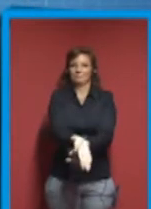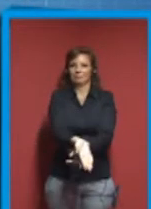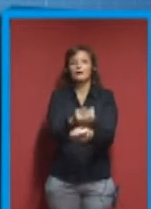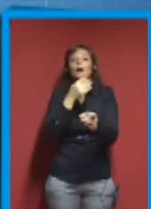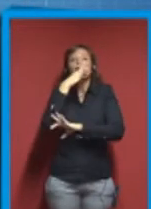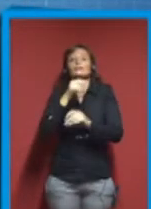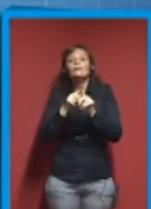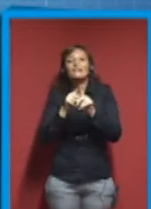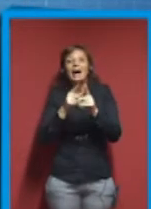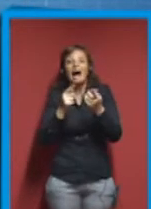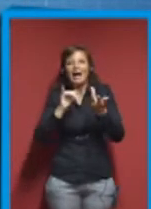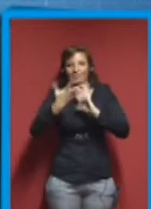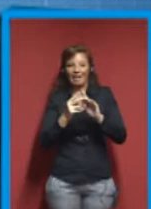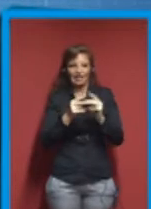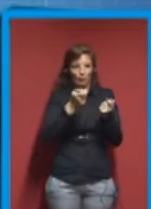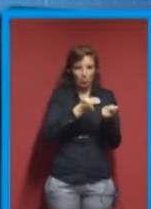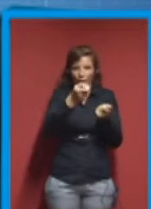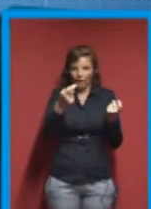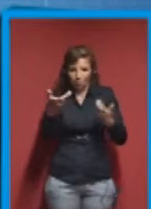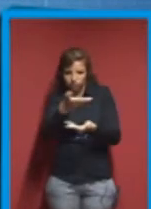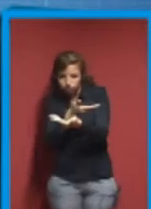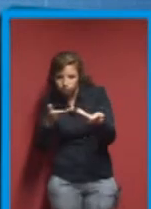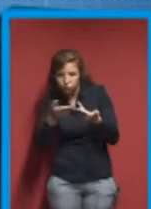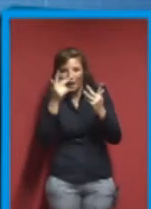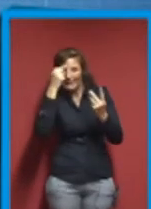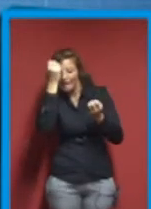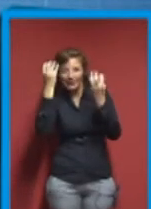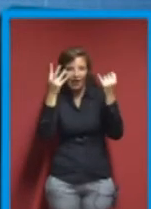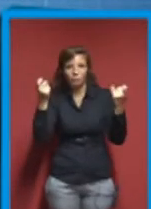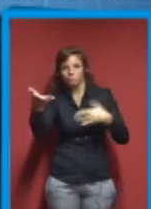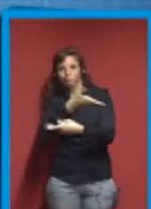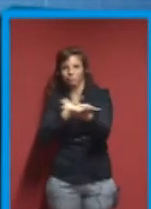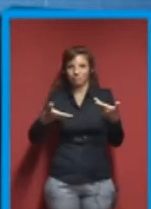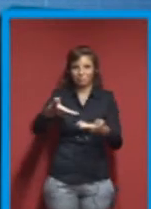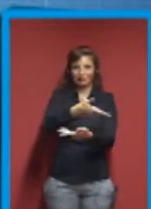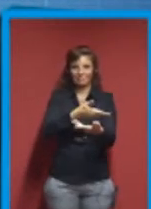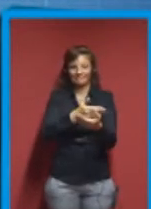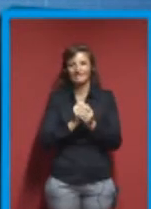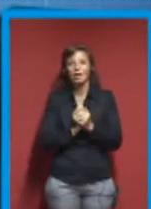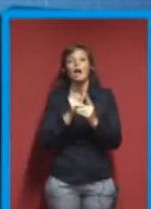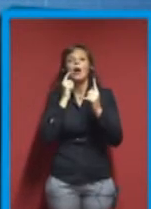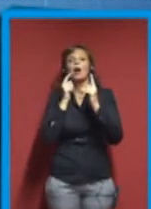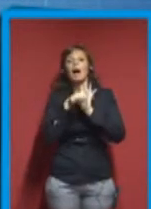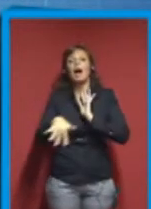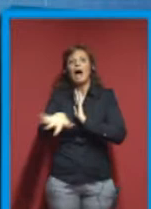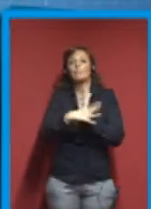poter avere un'impollinazione incrociata dal punto di vista creativo. Nel mondo del design, per esempio, quando io ho